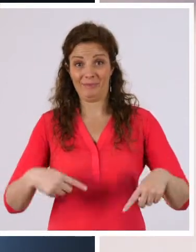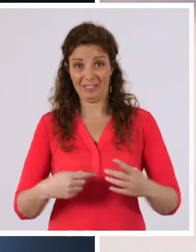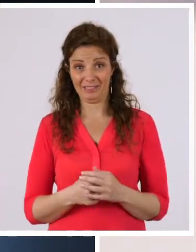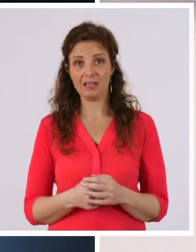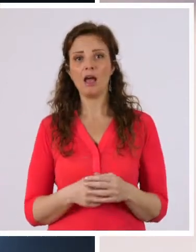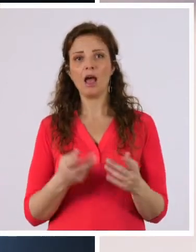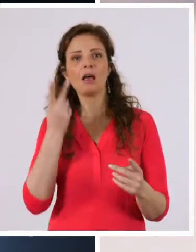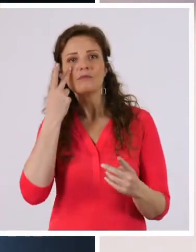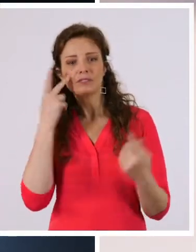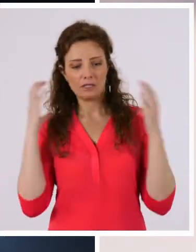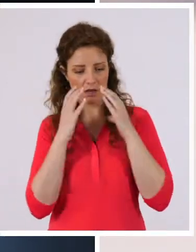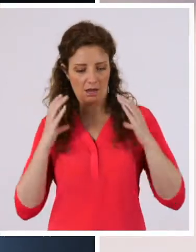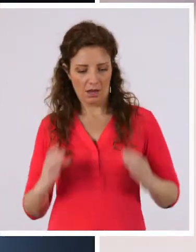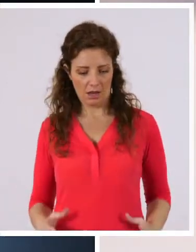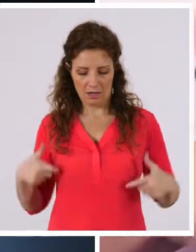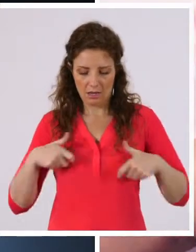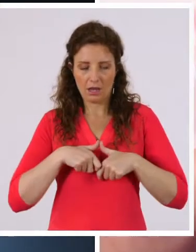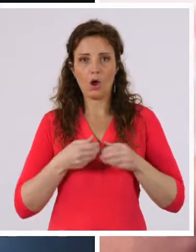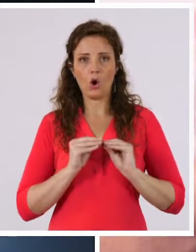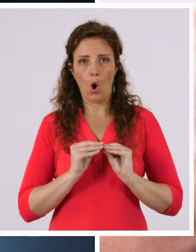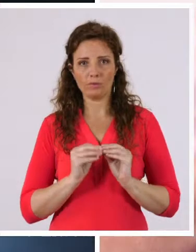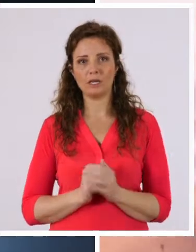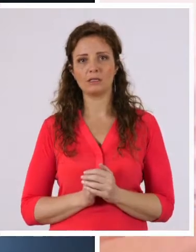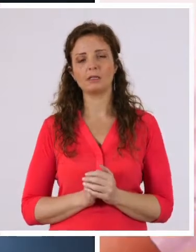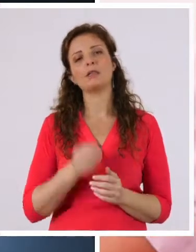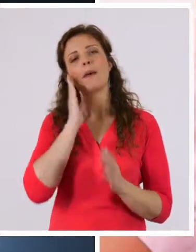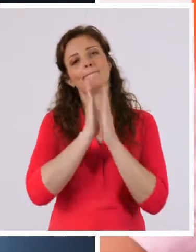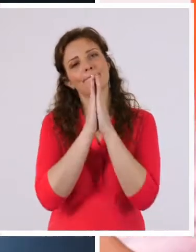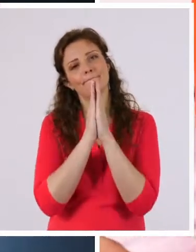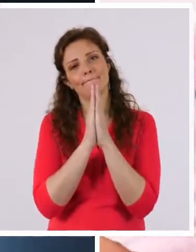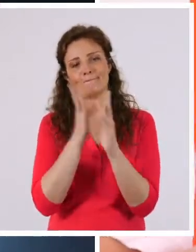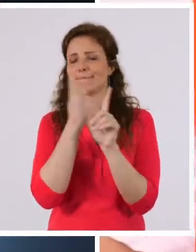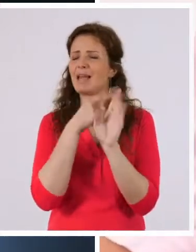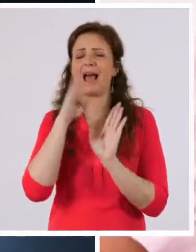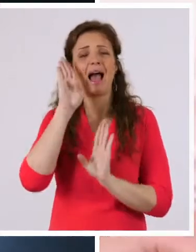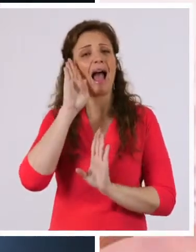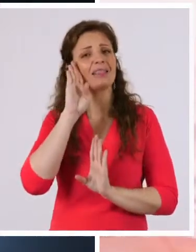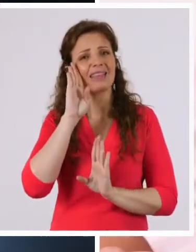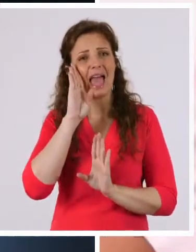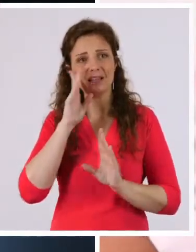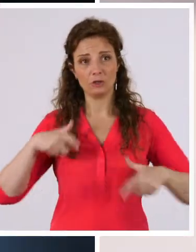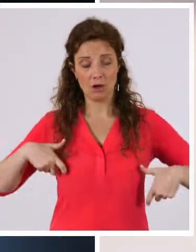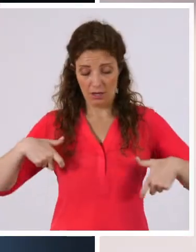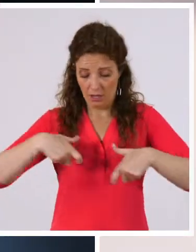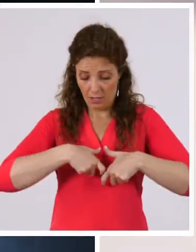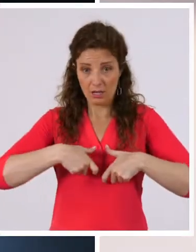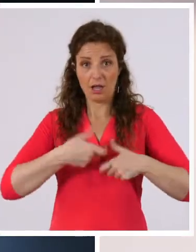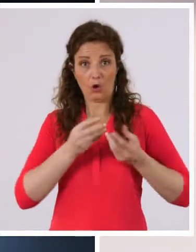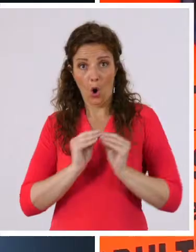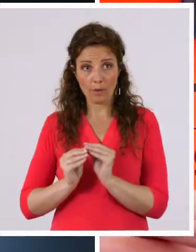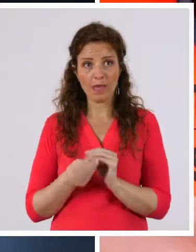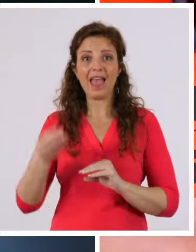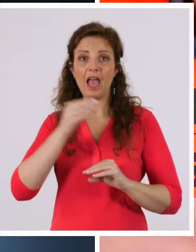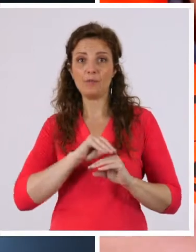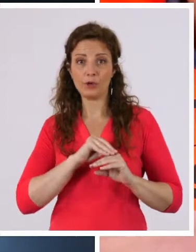Queste sono le modalità per indossare la cintura. Raccomandiamo di prestare la massima attenzione su come si allaccia e su